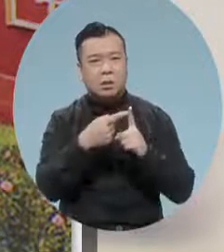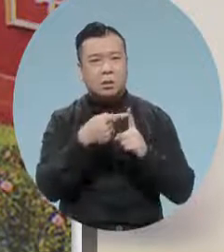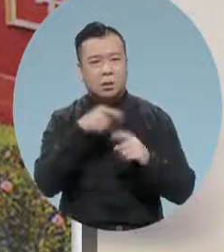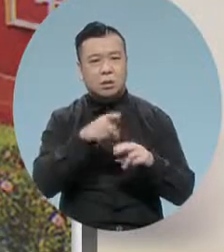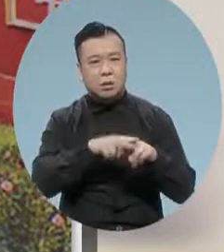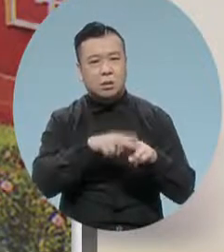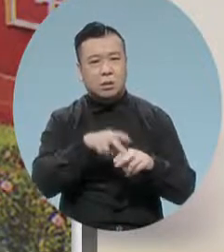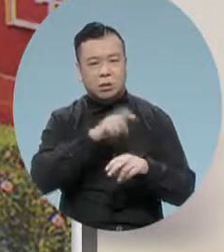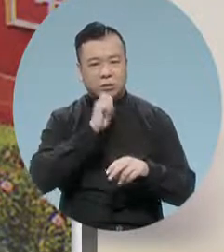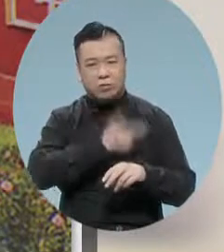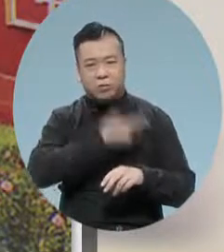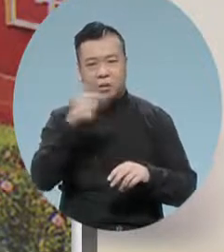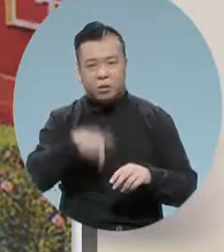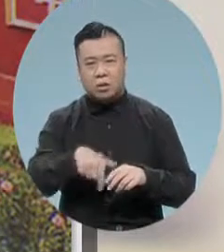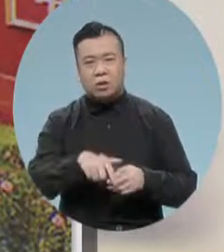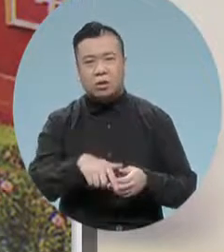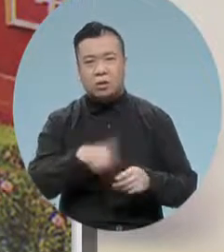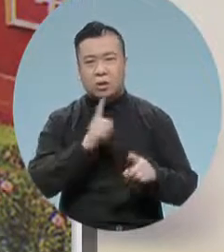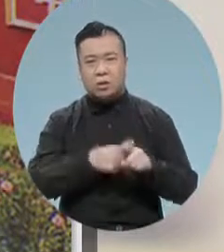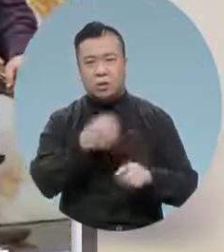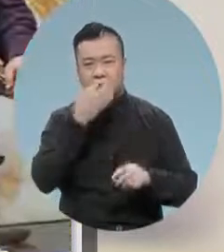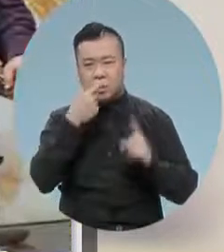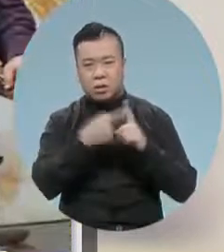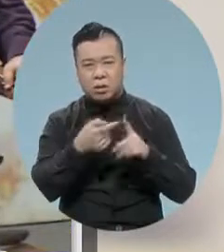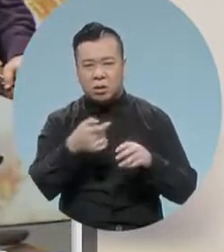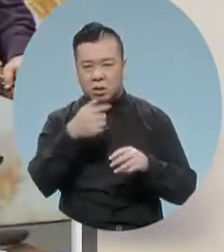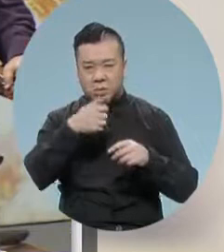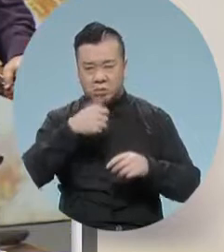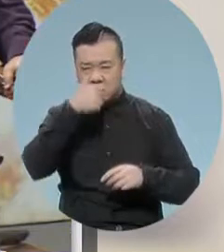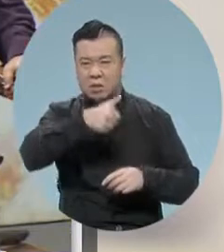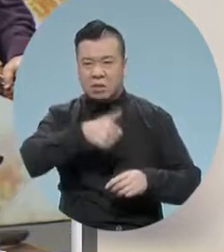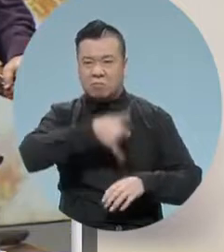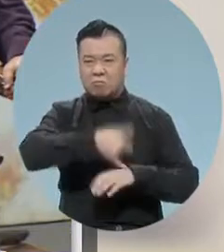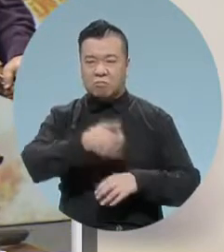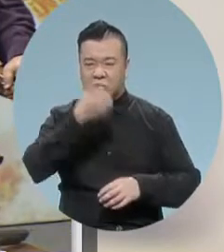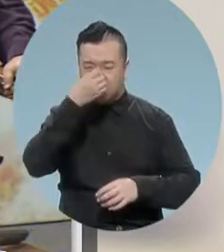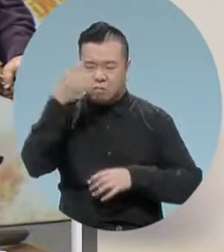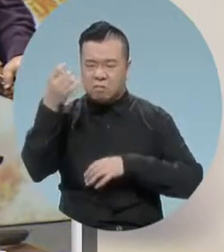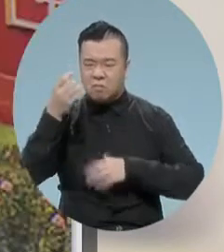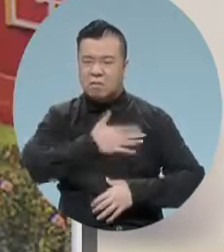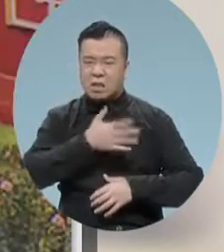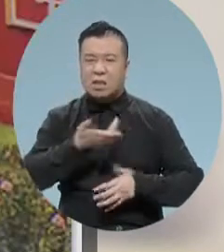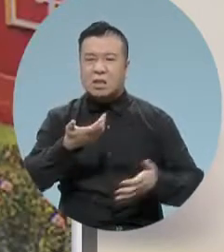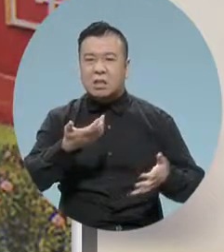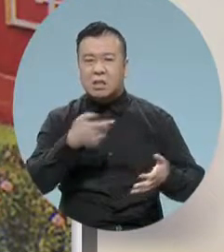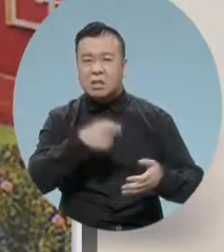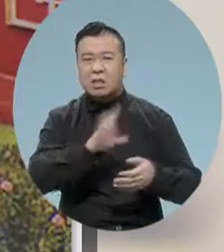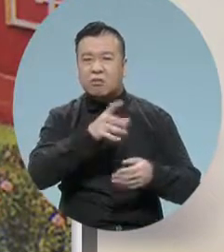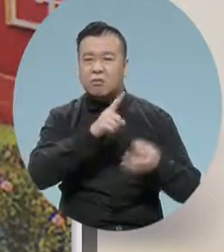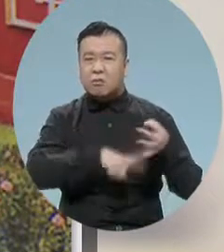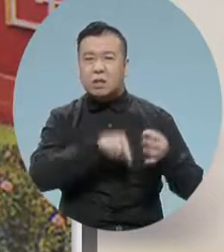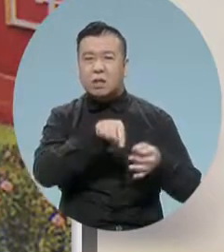中國芸芸大城市裏面沒有香港人敢勇於犧牲的。譬如剛才我提到黃宗梅，她進